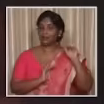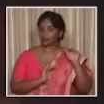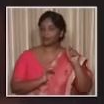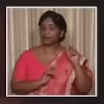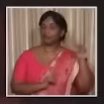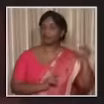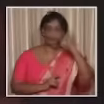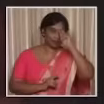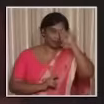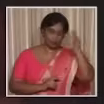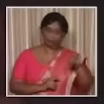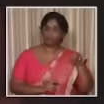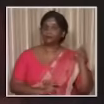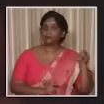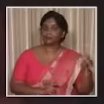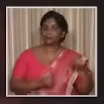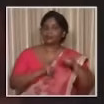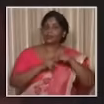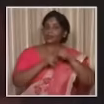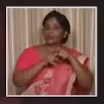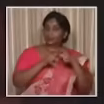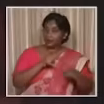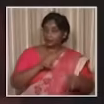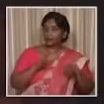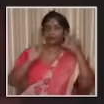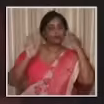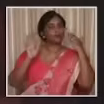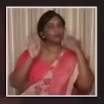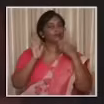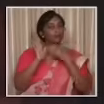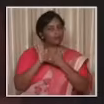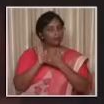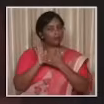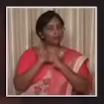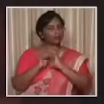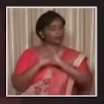තමයි මේ ආබාධිත ශාස්ත්‍රය